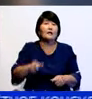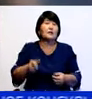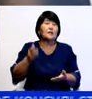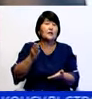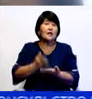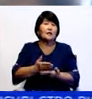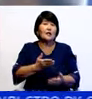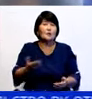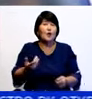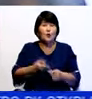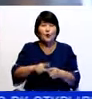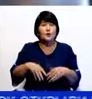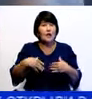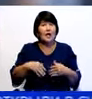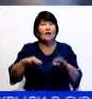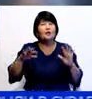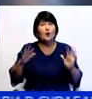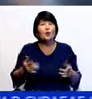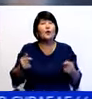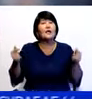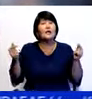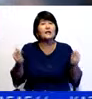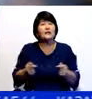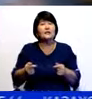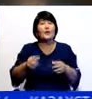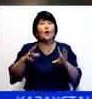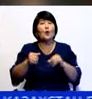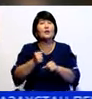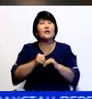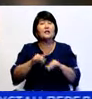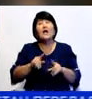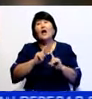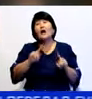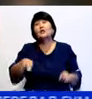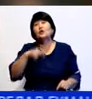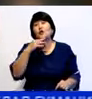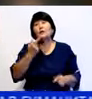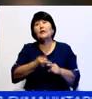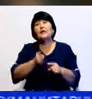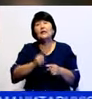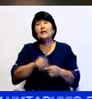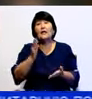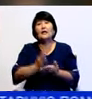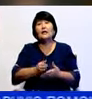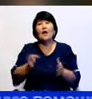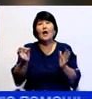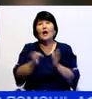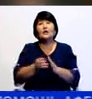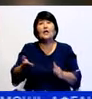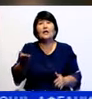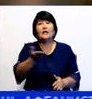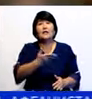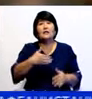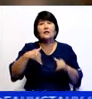отырып, осы қайғылы оқиғадан тиісті қорытынды жасаймыз. Особое внимание в послании уделено актуальному и для нашего